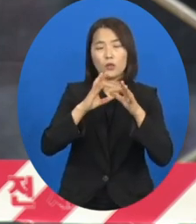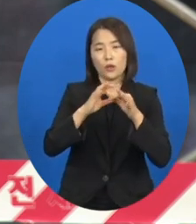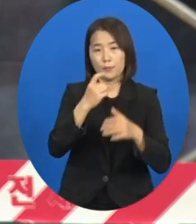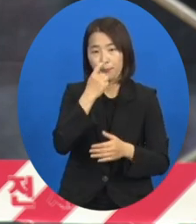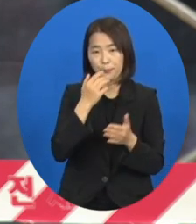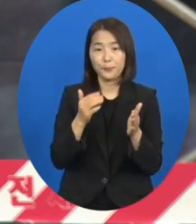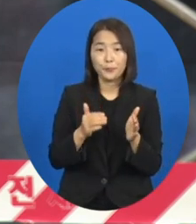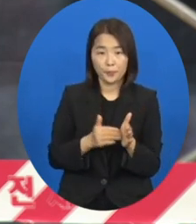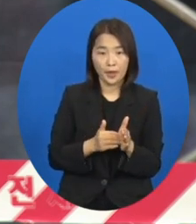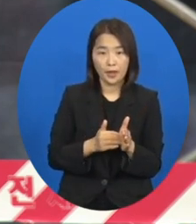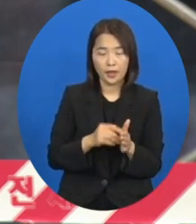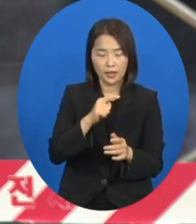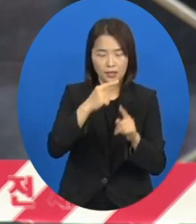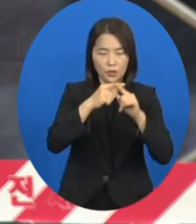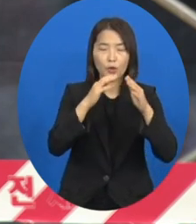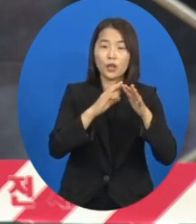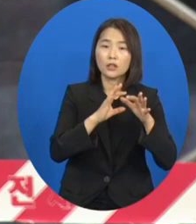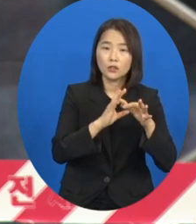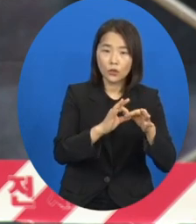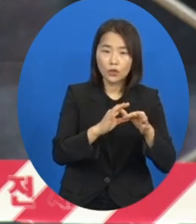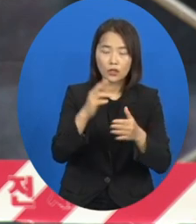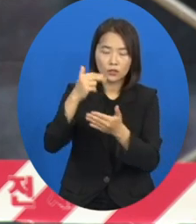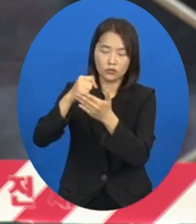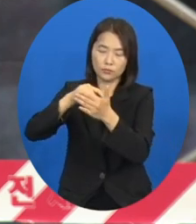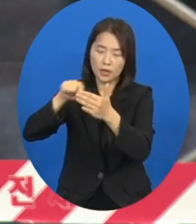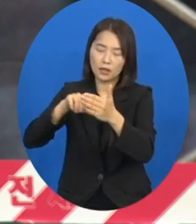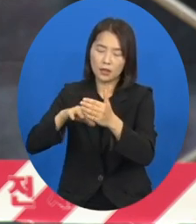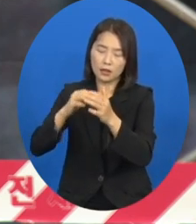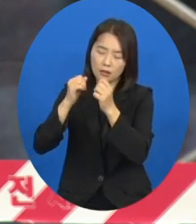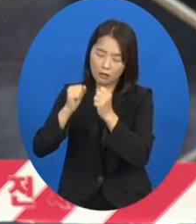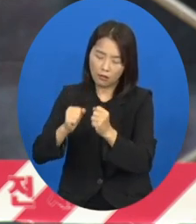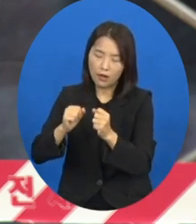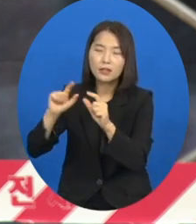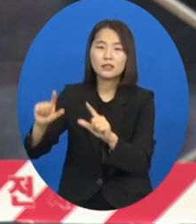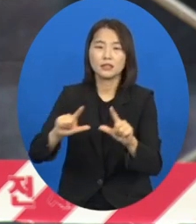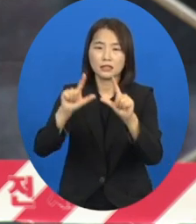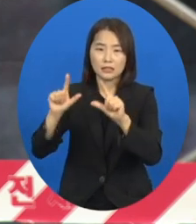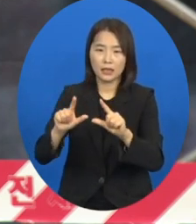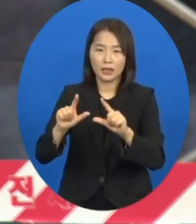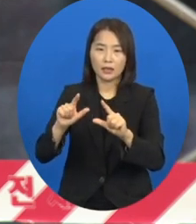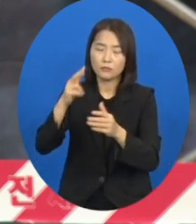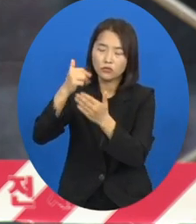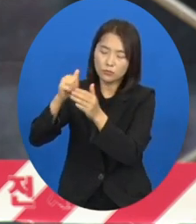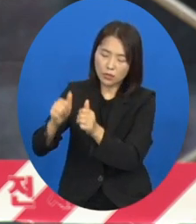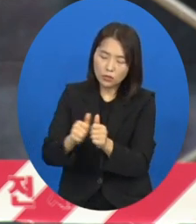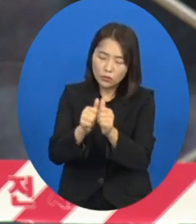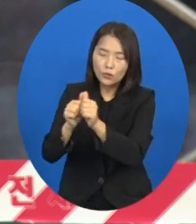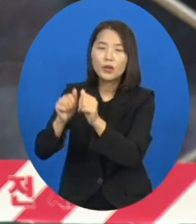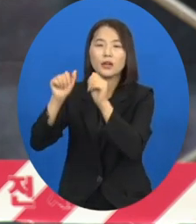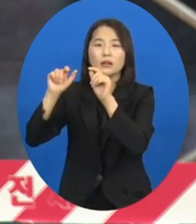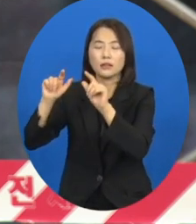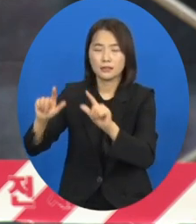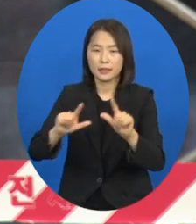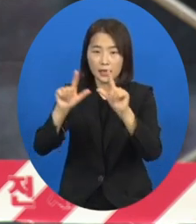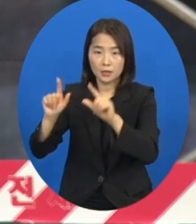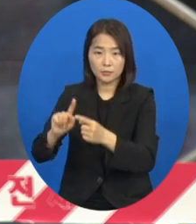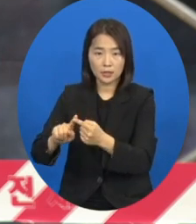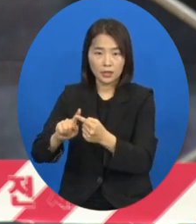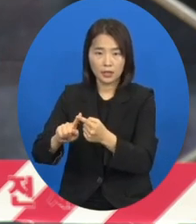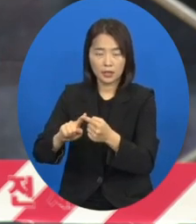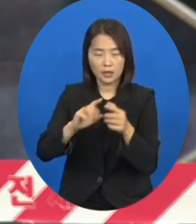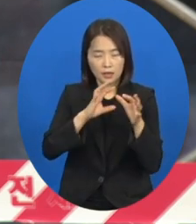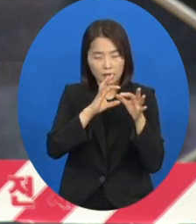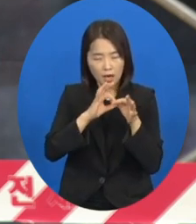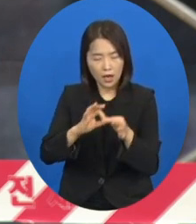배웠습니다. 이 교회를 통해서 주님 안에 거하는 삶, 주님과 동행하는 삶에 대해서 끊임없이